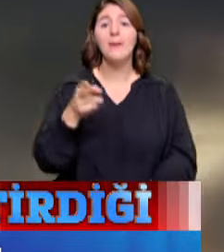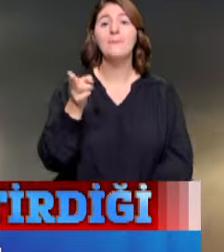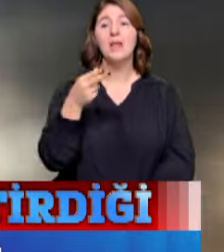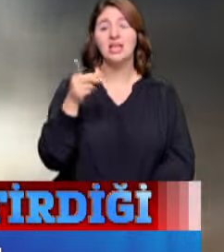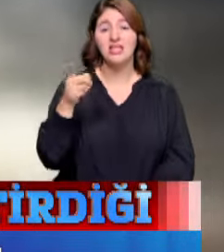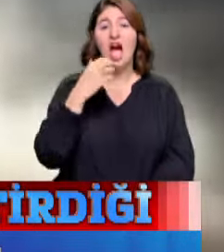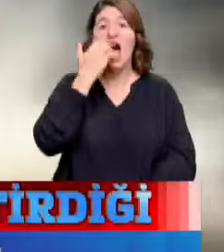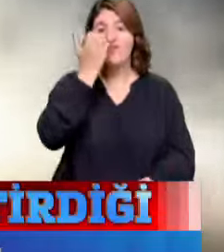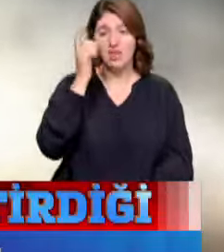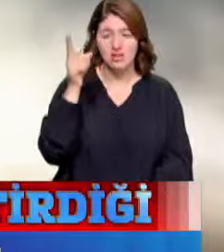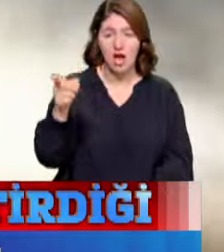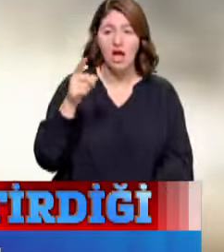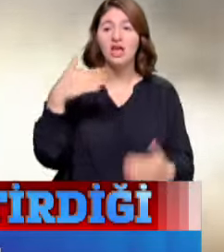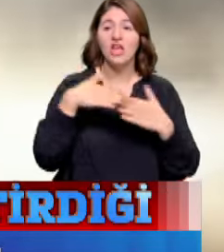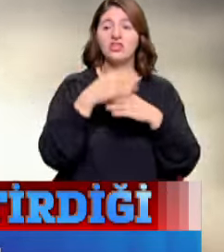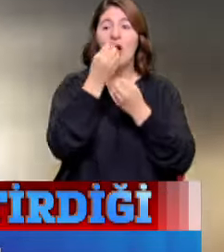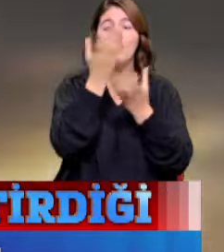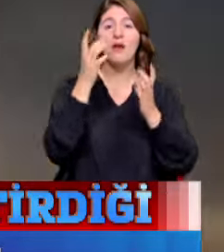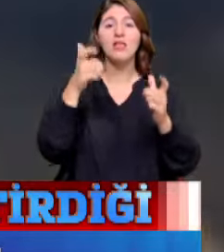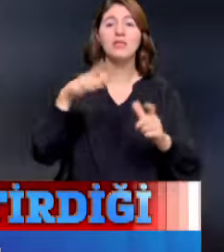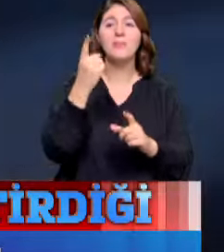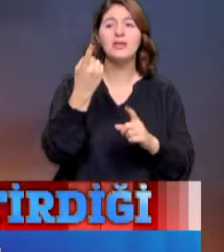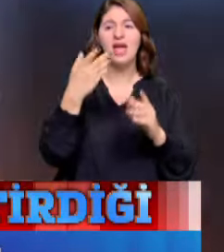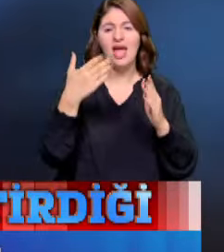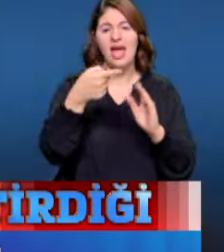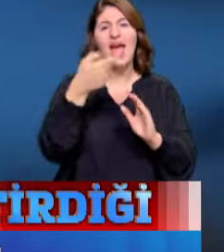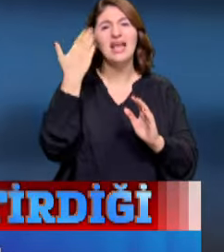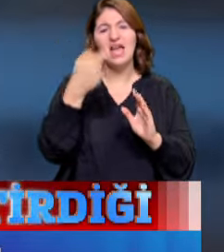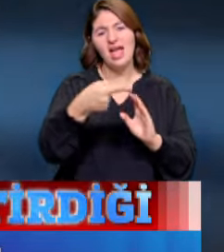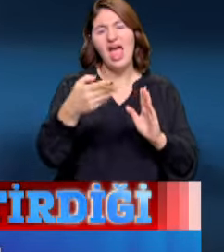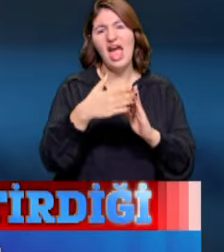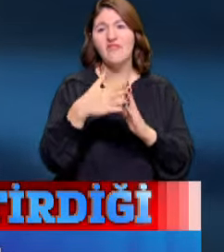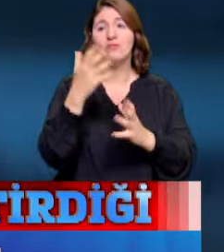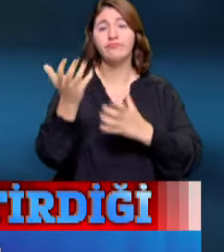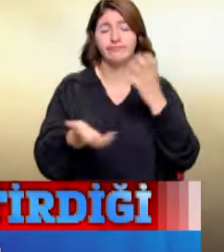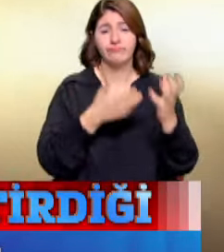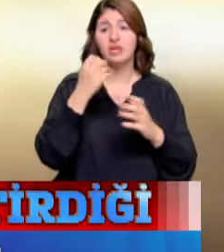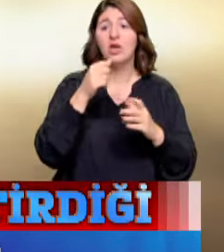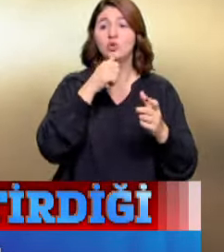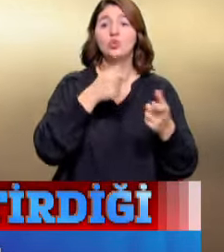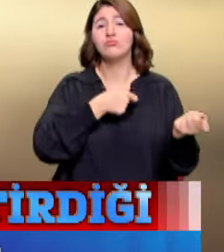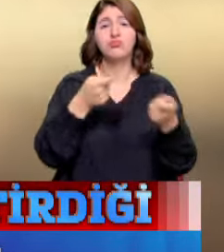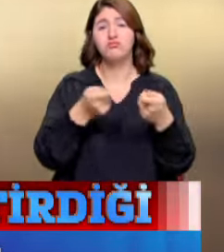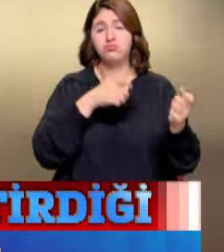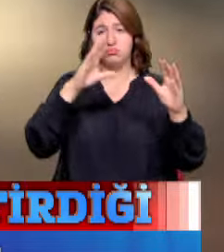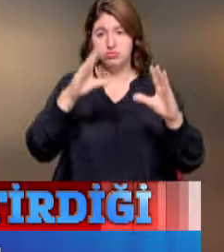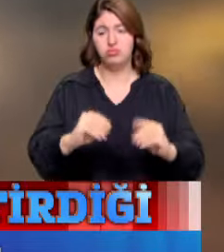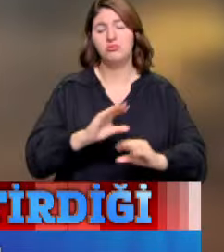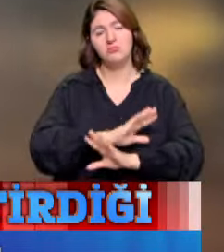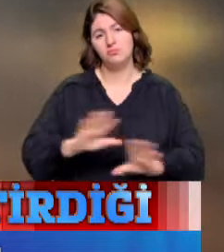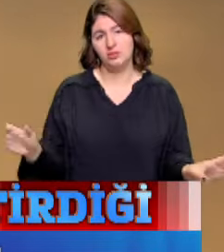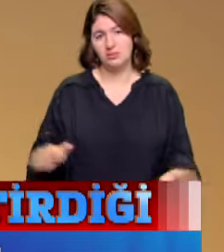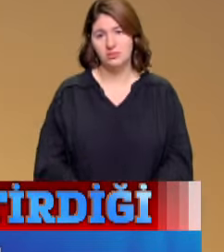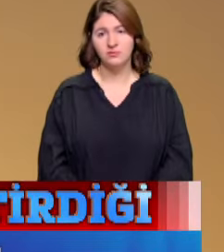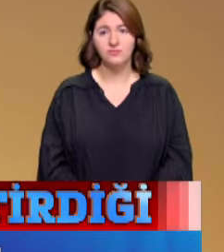Balıkesir'in Ayvalık ilçesinde ise gece ormanlık alandaki bir baraka alevlere teslim oldu. Yangın su tankeriyle yapılan müdahaleyle kontrol altına